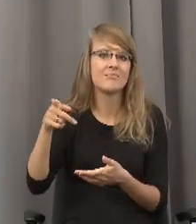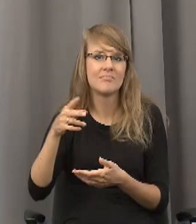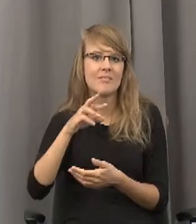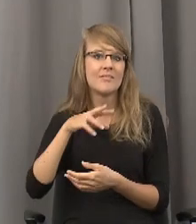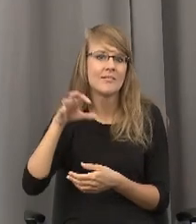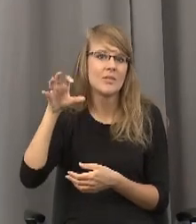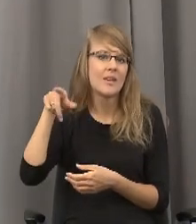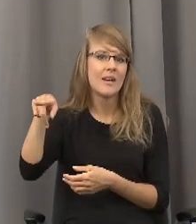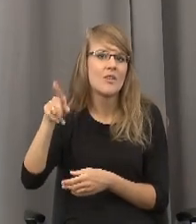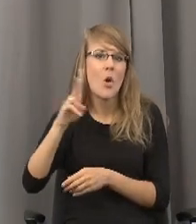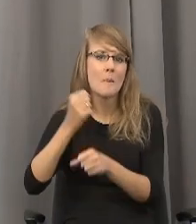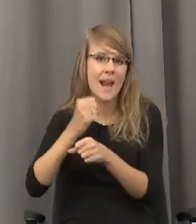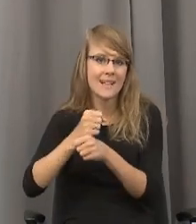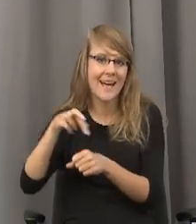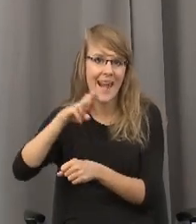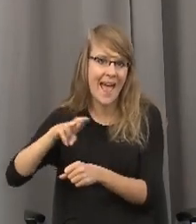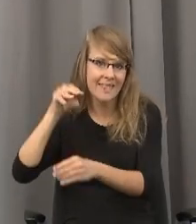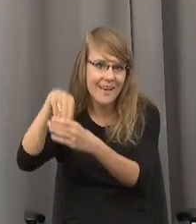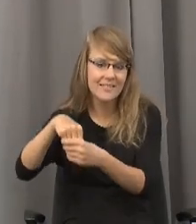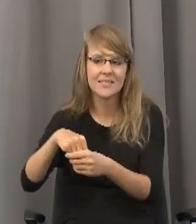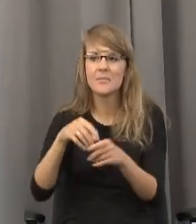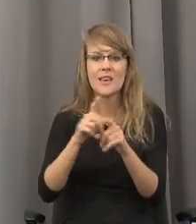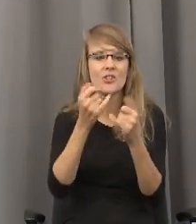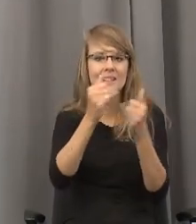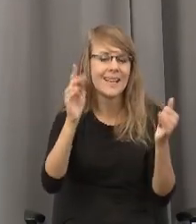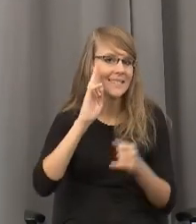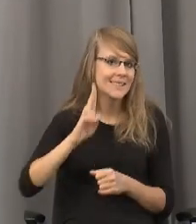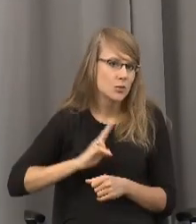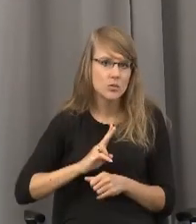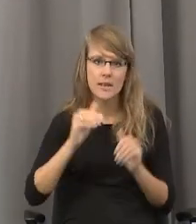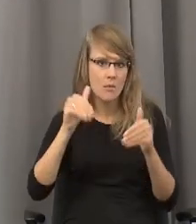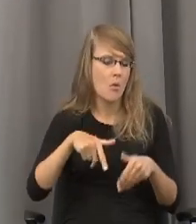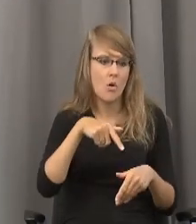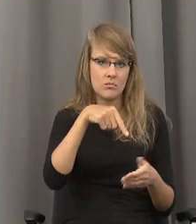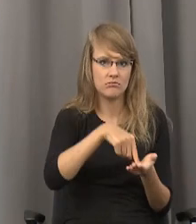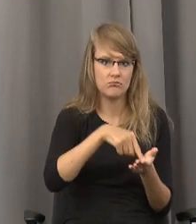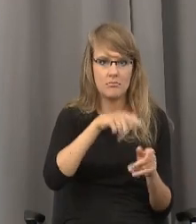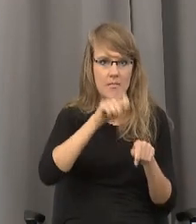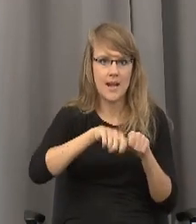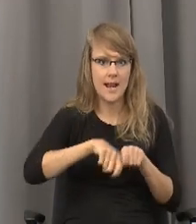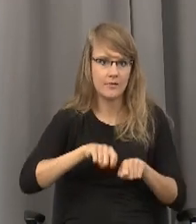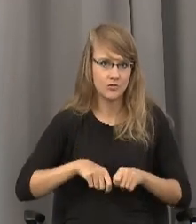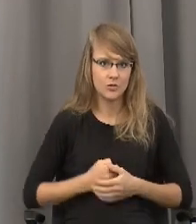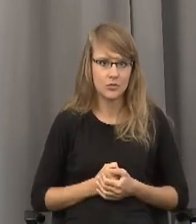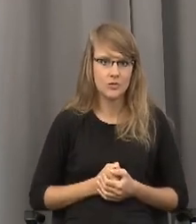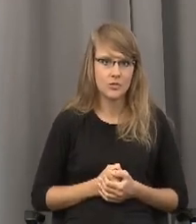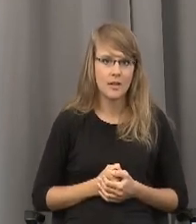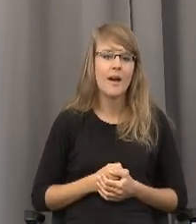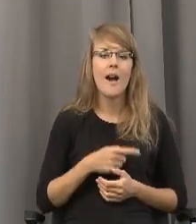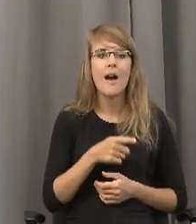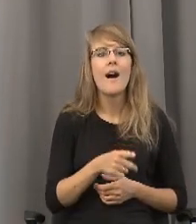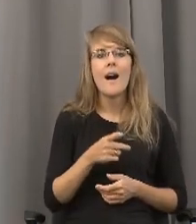instytucje, które się zajmują tą konkretną problematyką, ale to jest jeden z konkretnych fragmentów całego